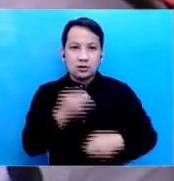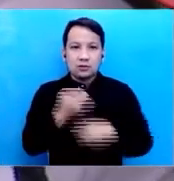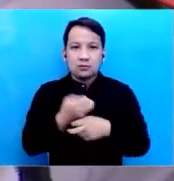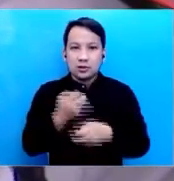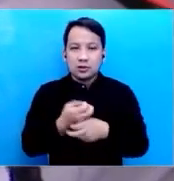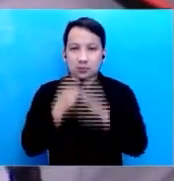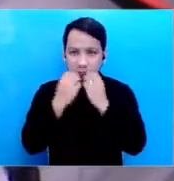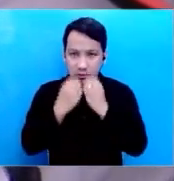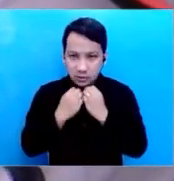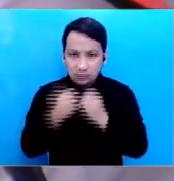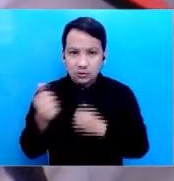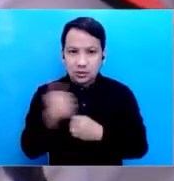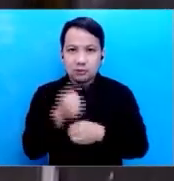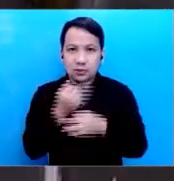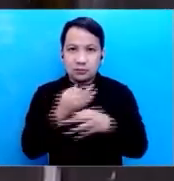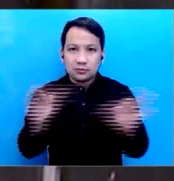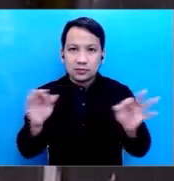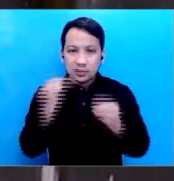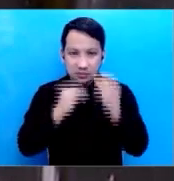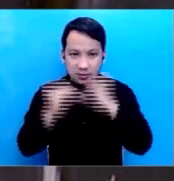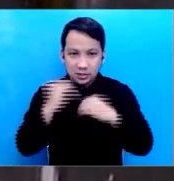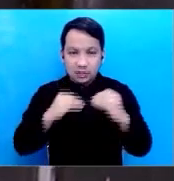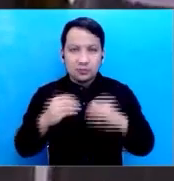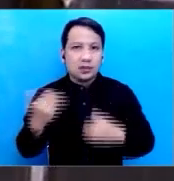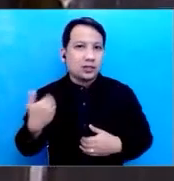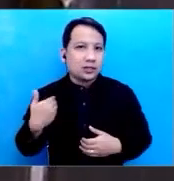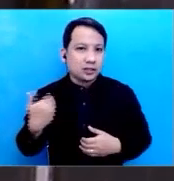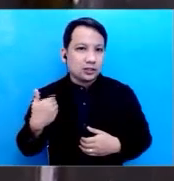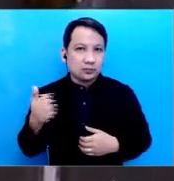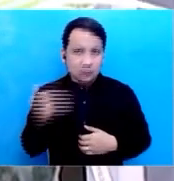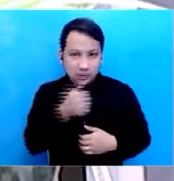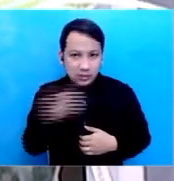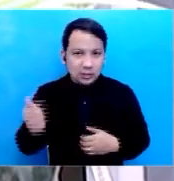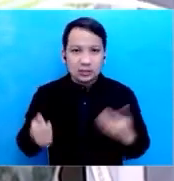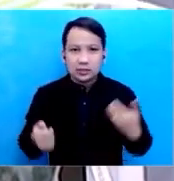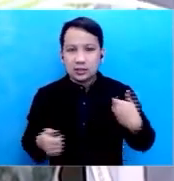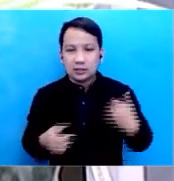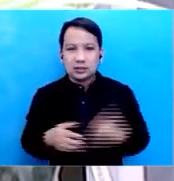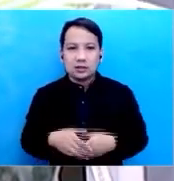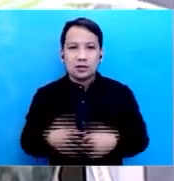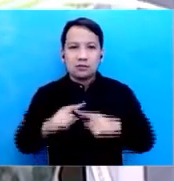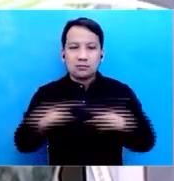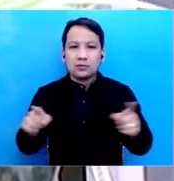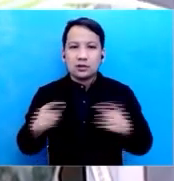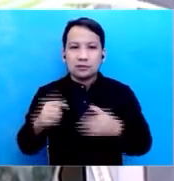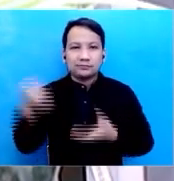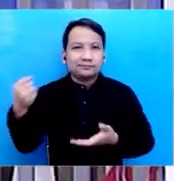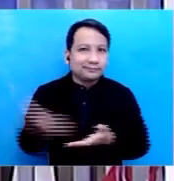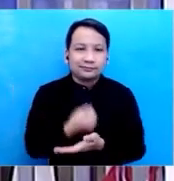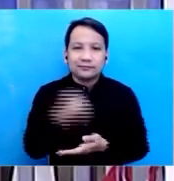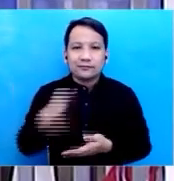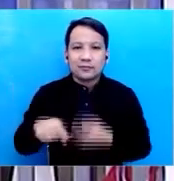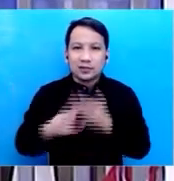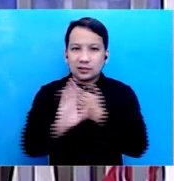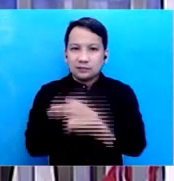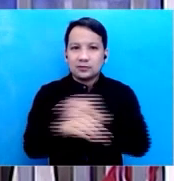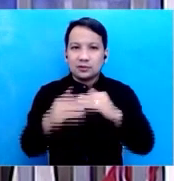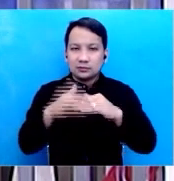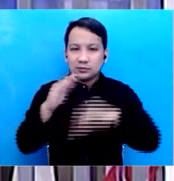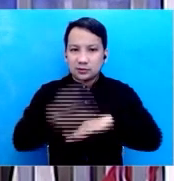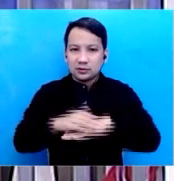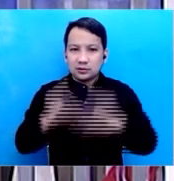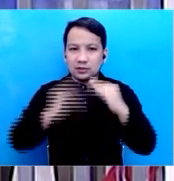niya dahil libre ang pagkain at hindi na kailangang mamasahe. Bagay na pinanghihinayan niya kung mag-alert level 1